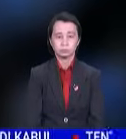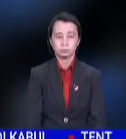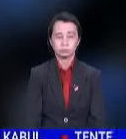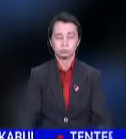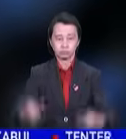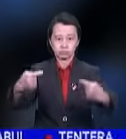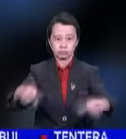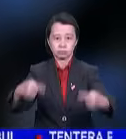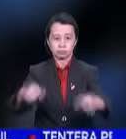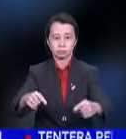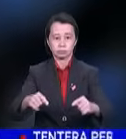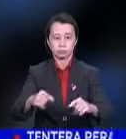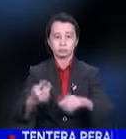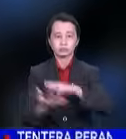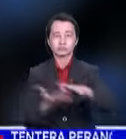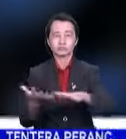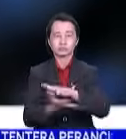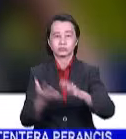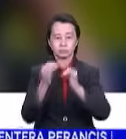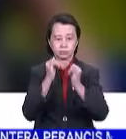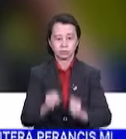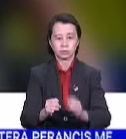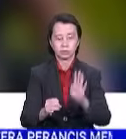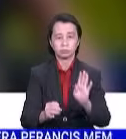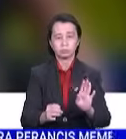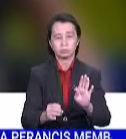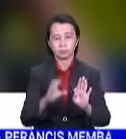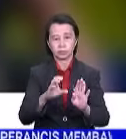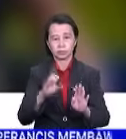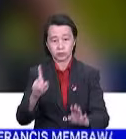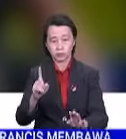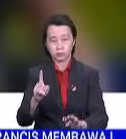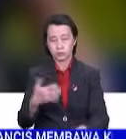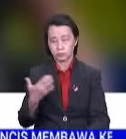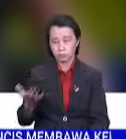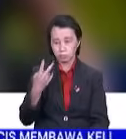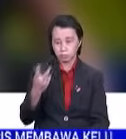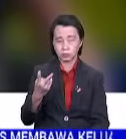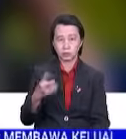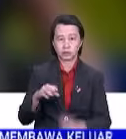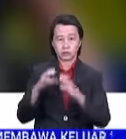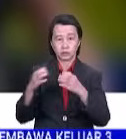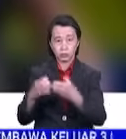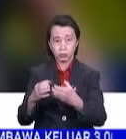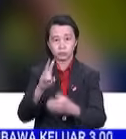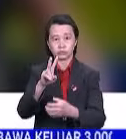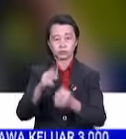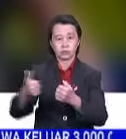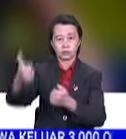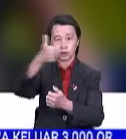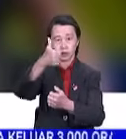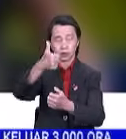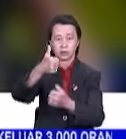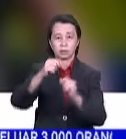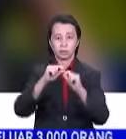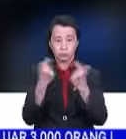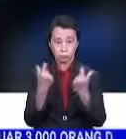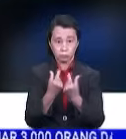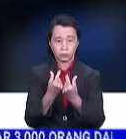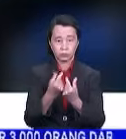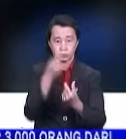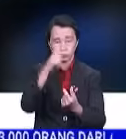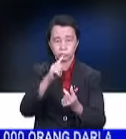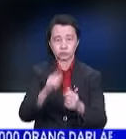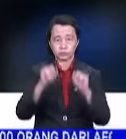Hai bersanding dalam kategori campurkan individu bc1 Wei Lun perlu menempatkan diri dalam kelompok dua teratas di peringkat kumpulan